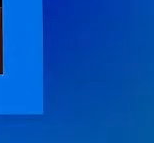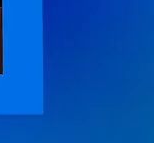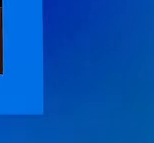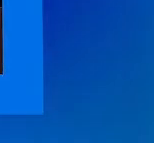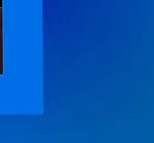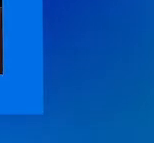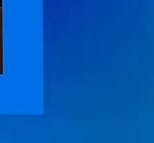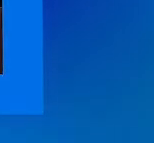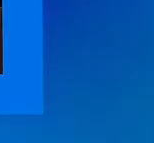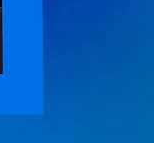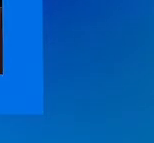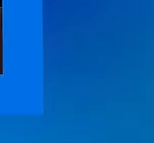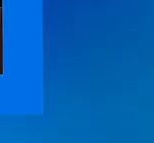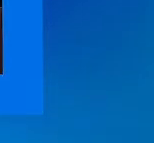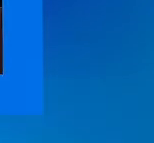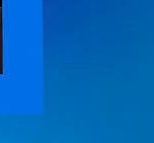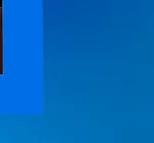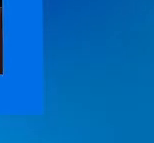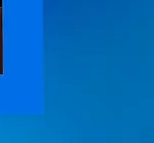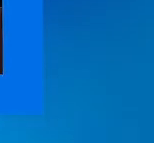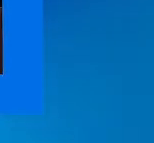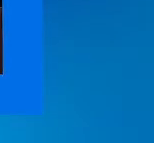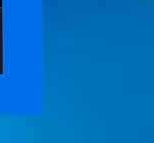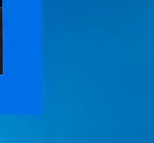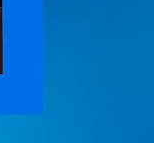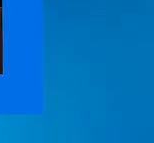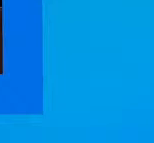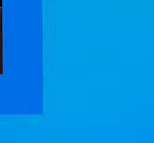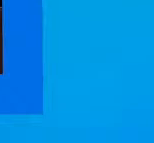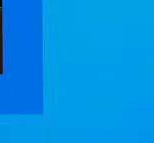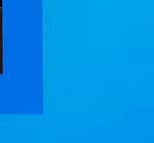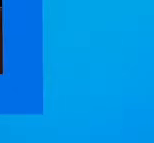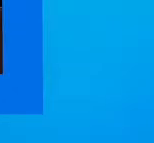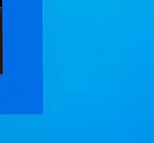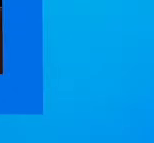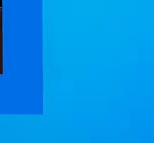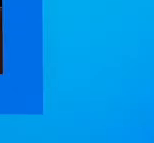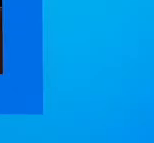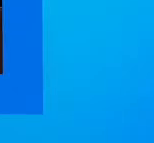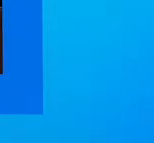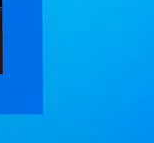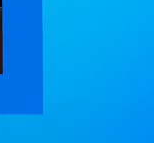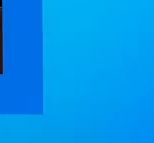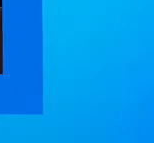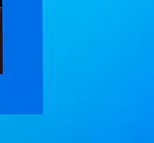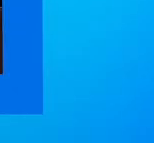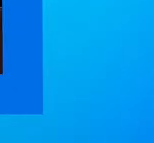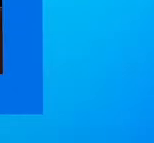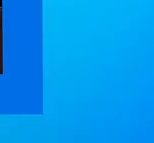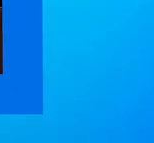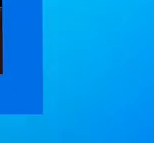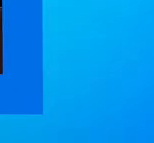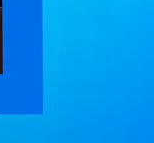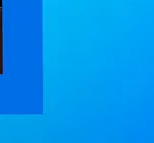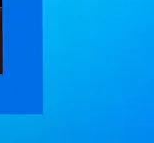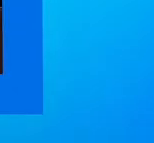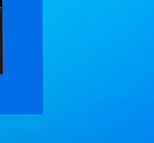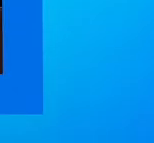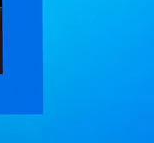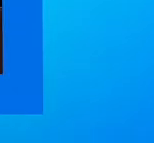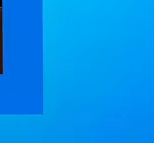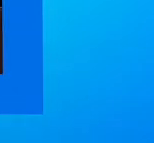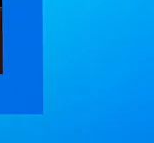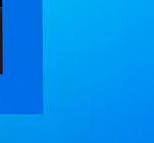nom puissant de Jésus Hérode Hérode partout où vous êtes maintenant en